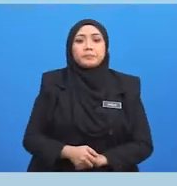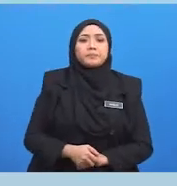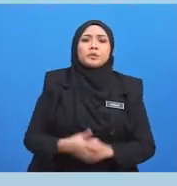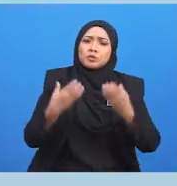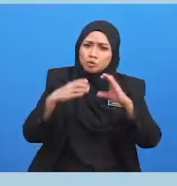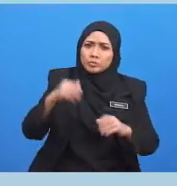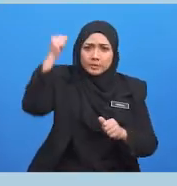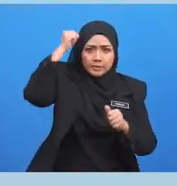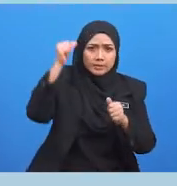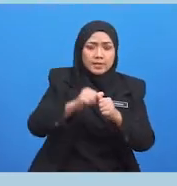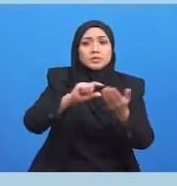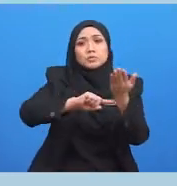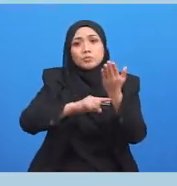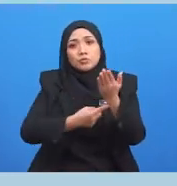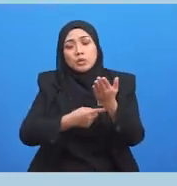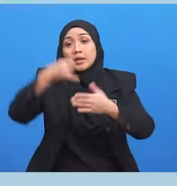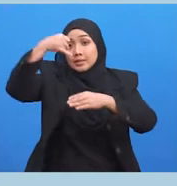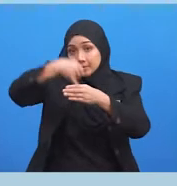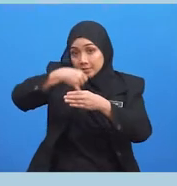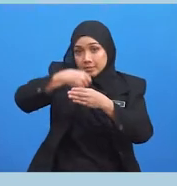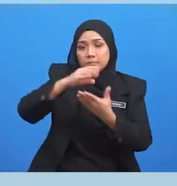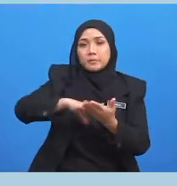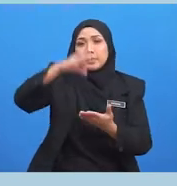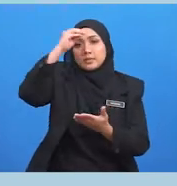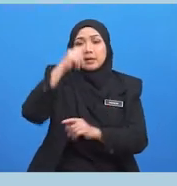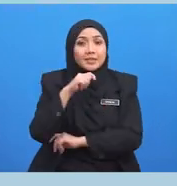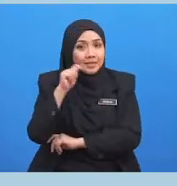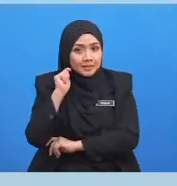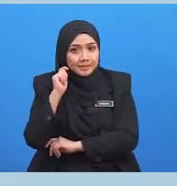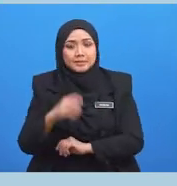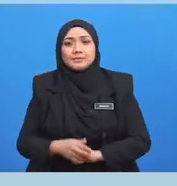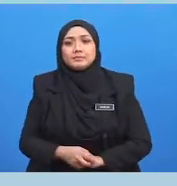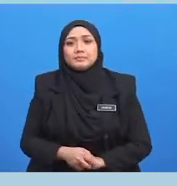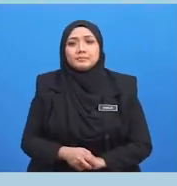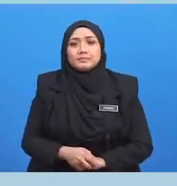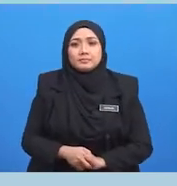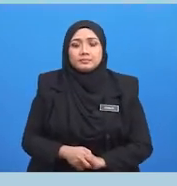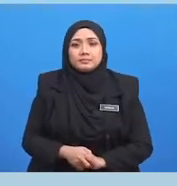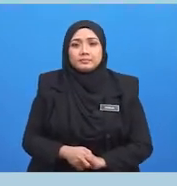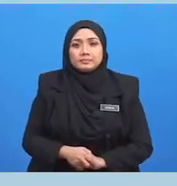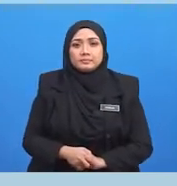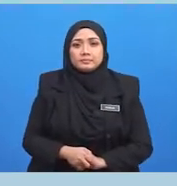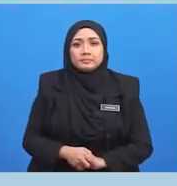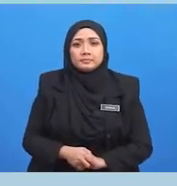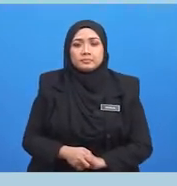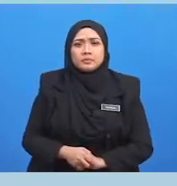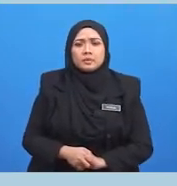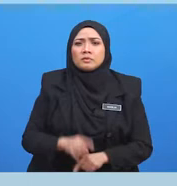dipersembahkan? Cuba ingat semula isi pembelajaran kita sebentar tadi.